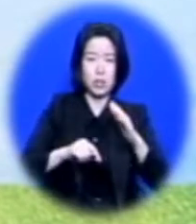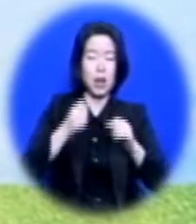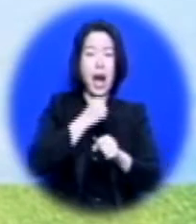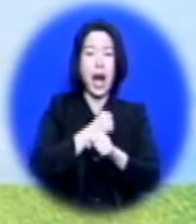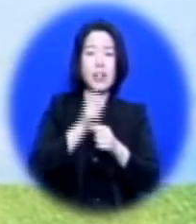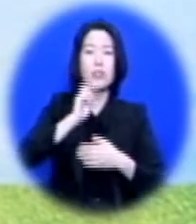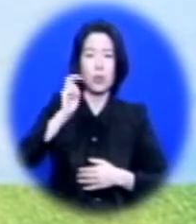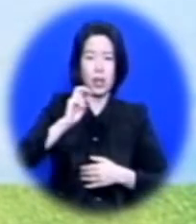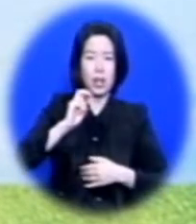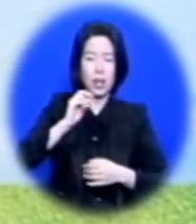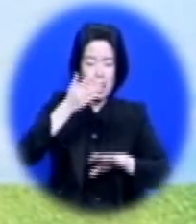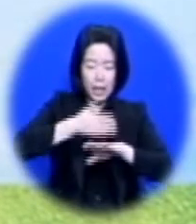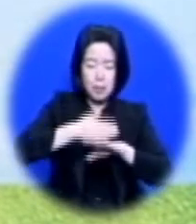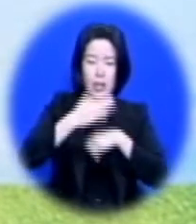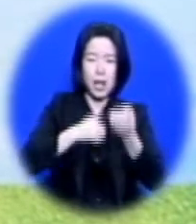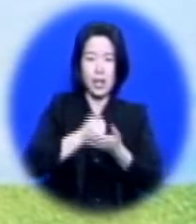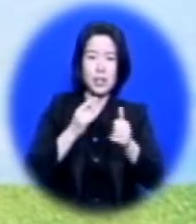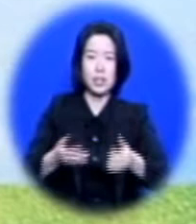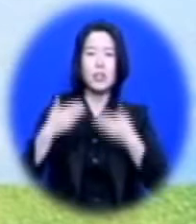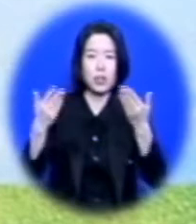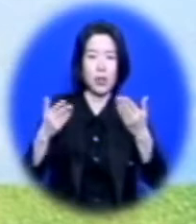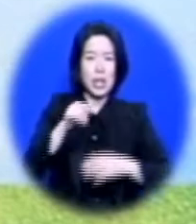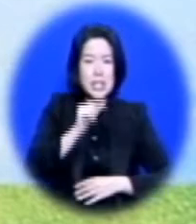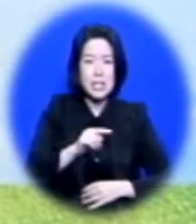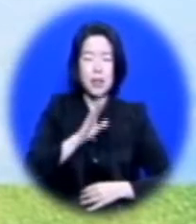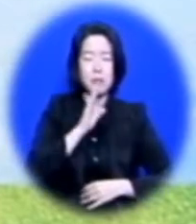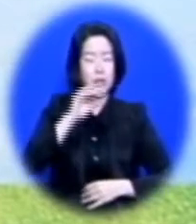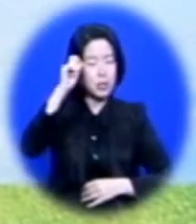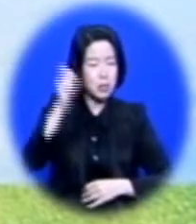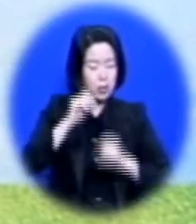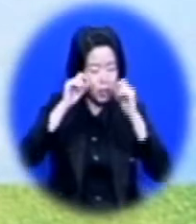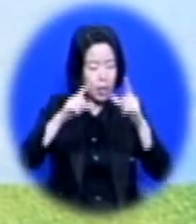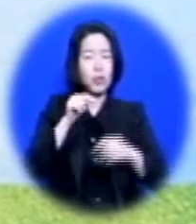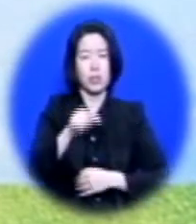드리겠다는 것 이것이 바로 새벽을 깨우는 것입니다